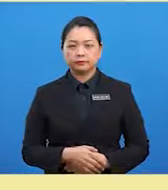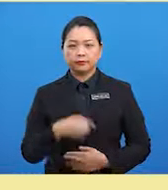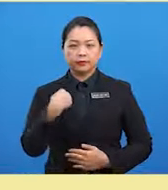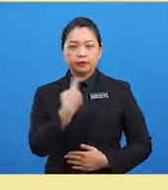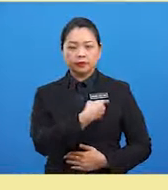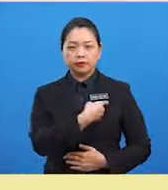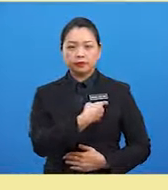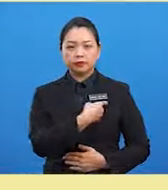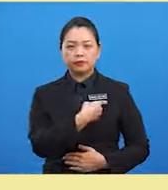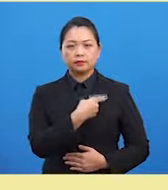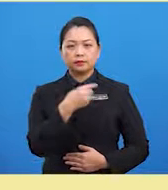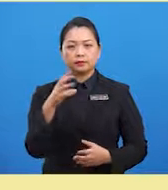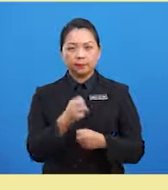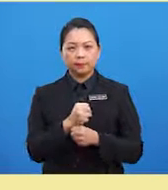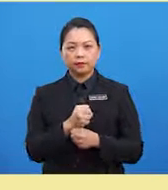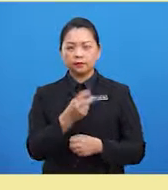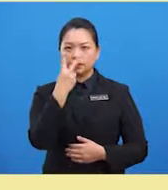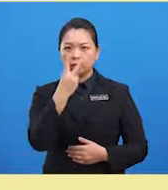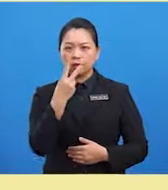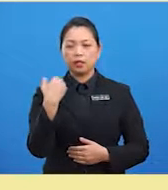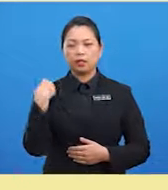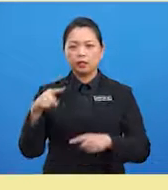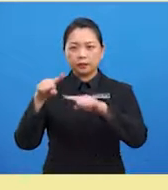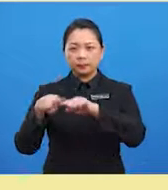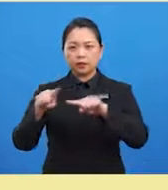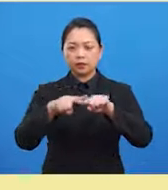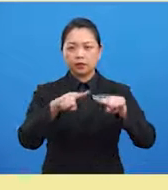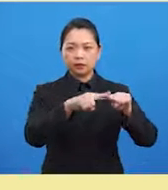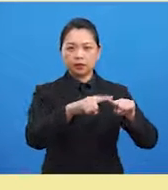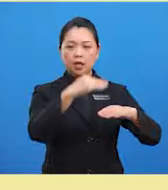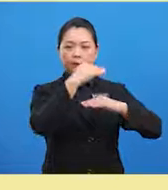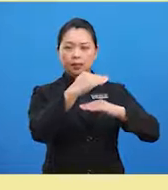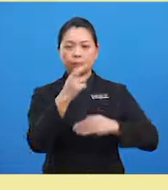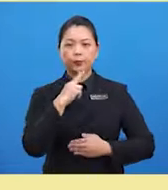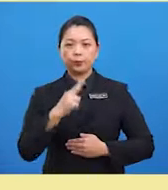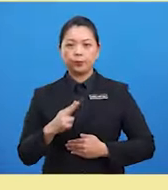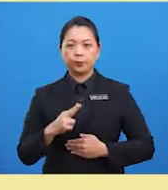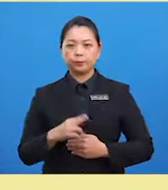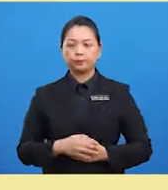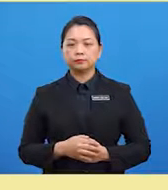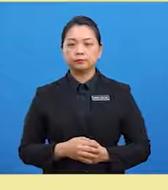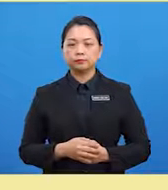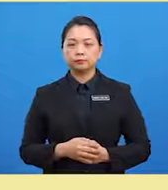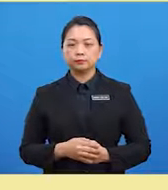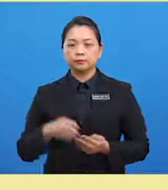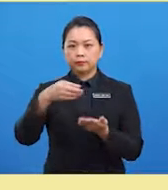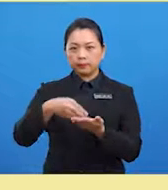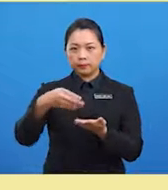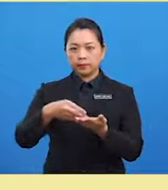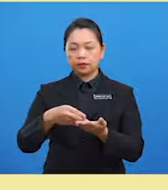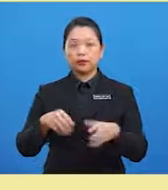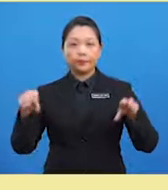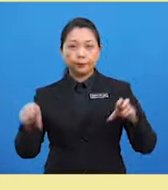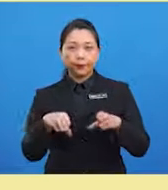Kita dapat melihat terdapat pelbagai peringkat umur atau golongan pembeli membuat